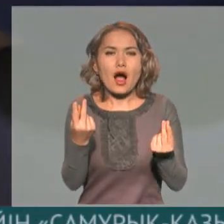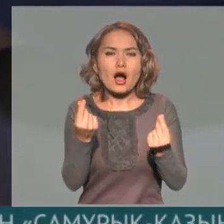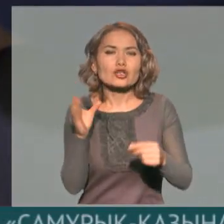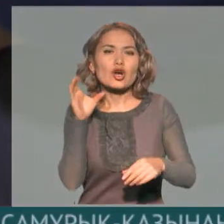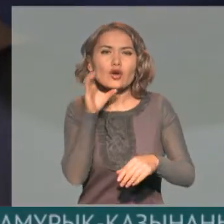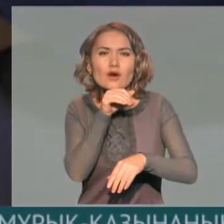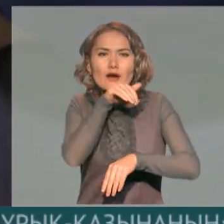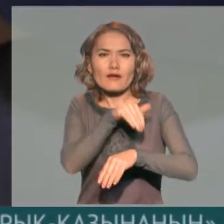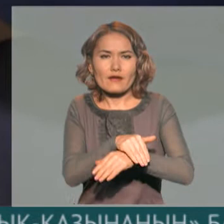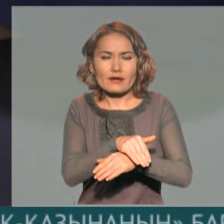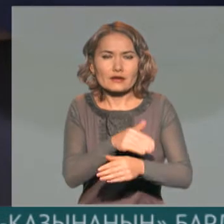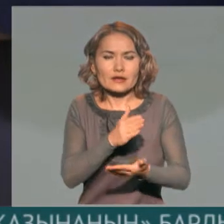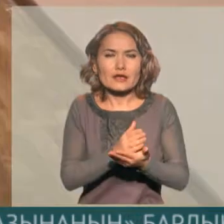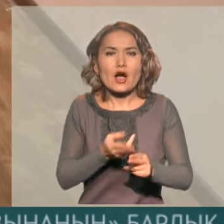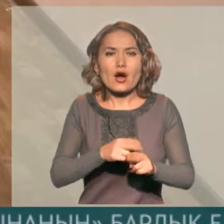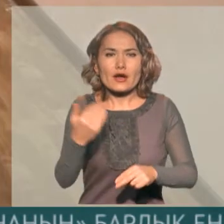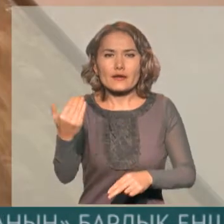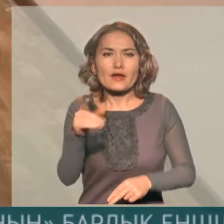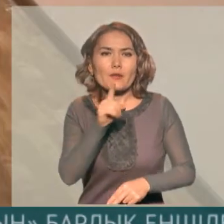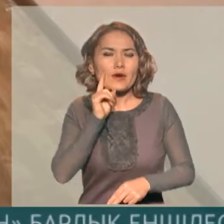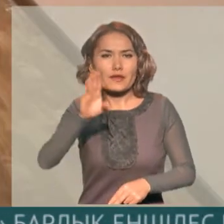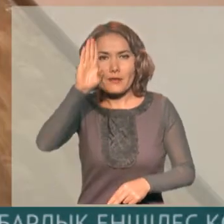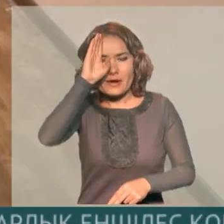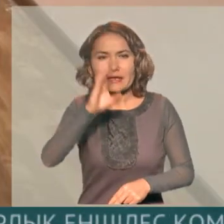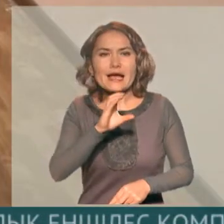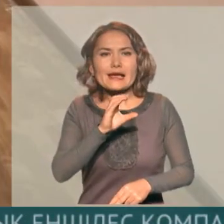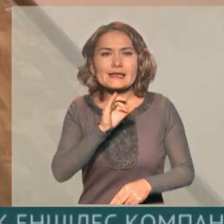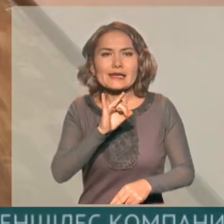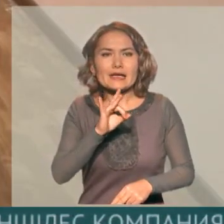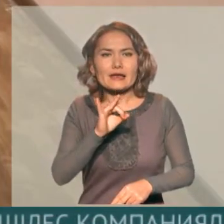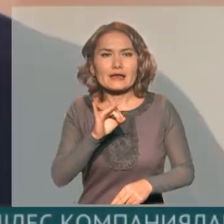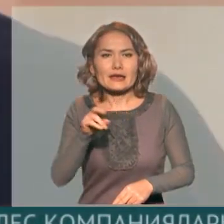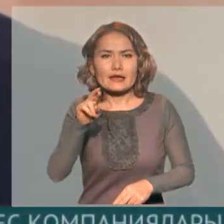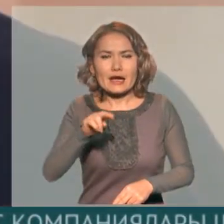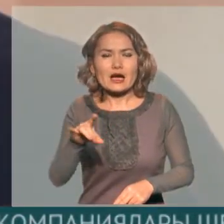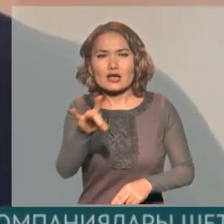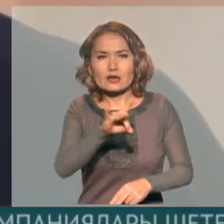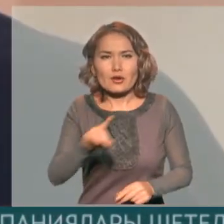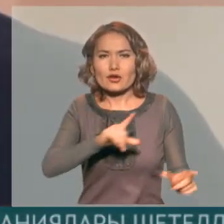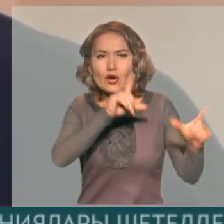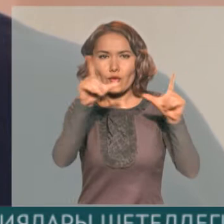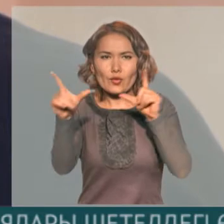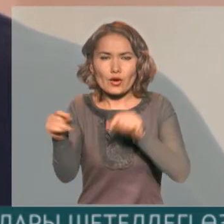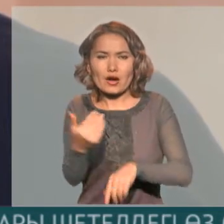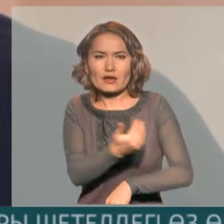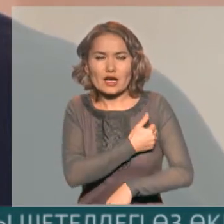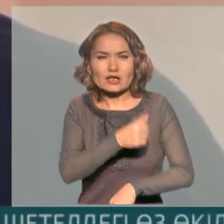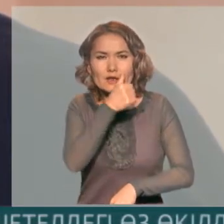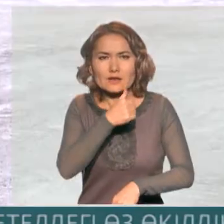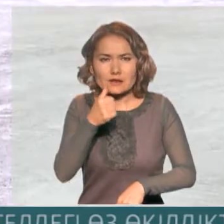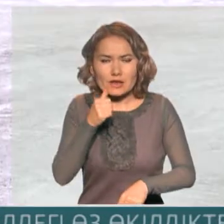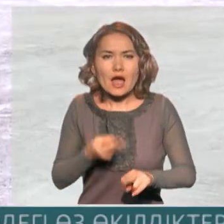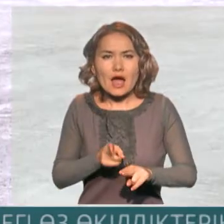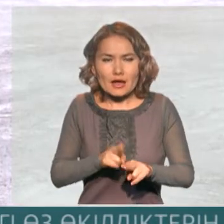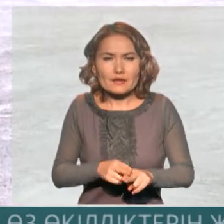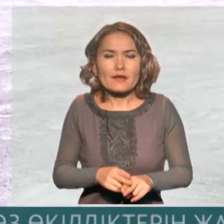жихат ұйымдастыруды көздеген анықталған. Ол әлеуметтік желі арқылы түрлі діни топтармен байланыс орнатып, олардың әскери әрекеттер